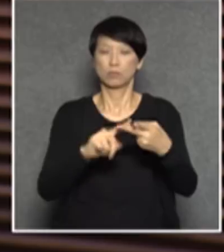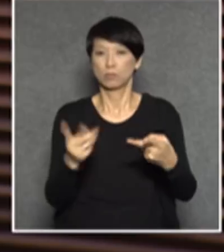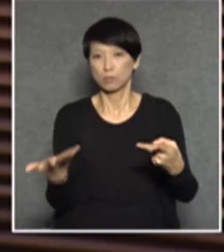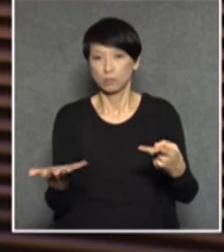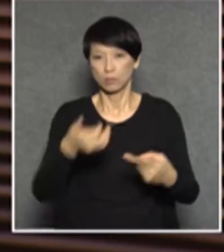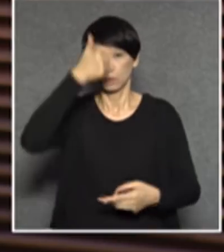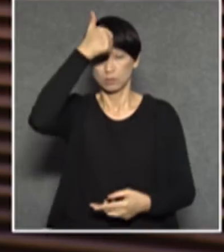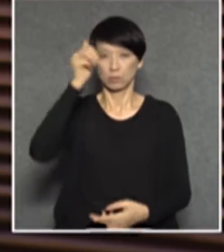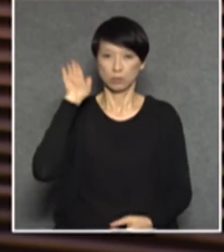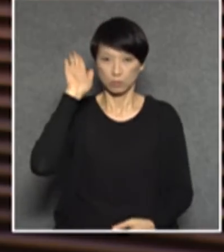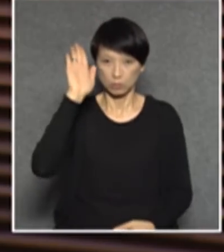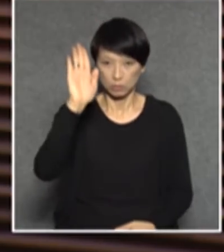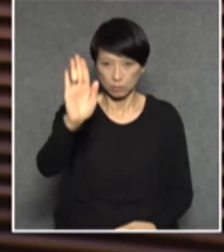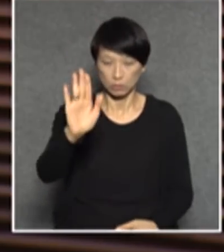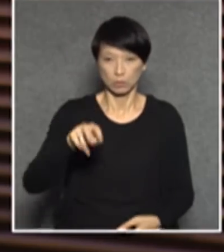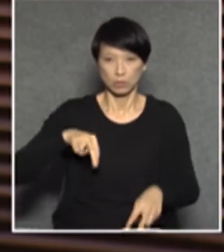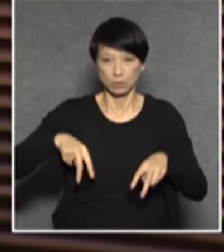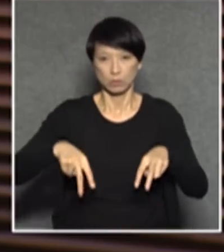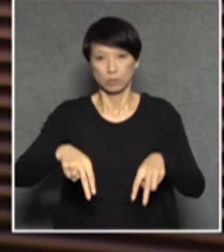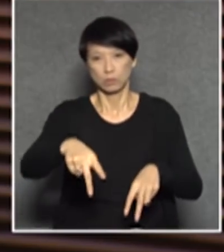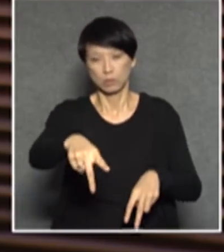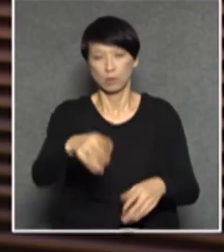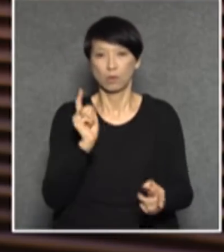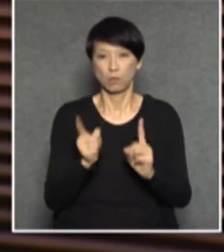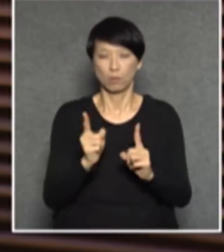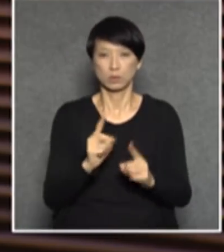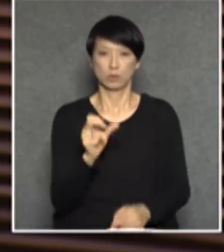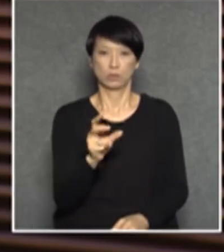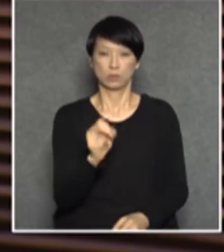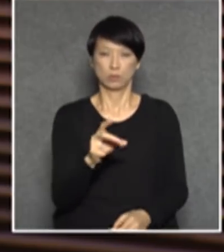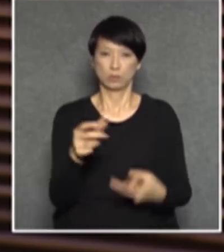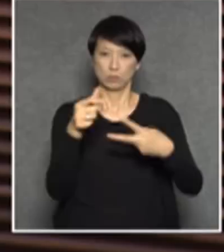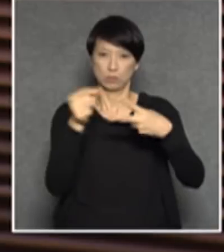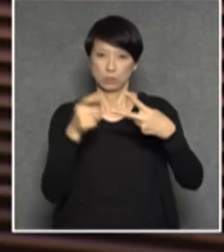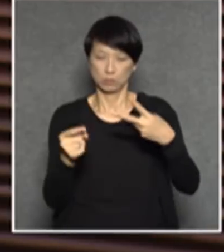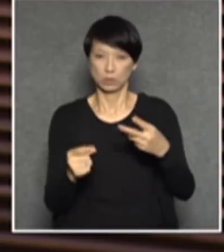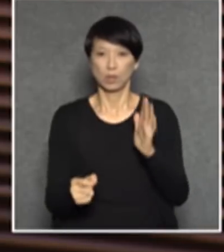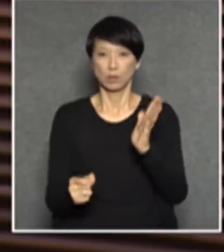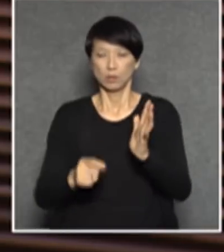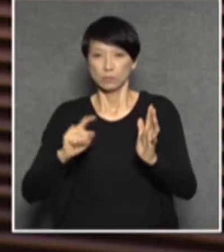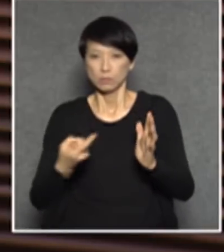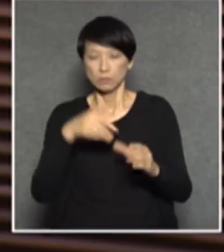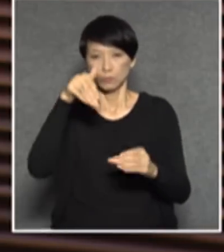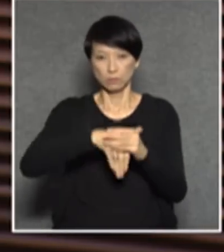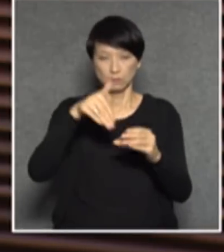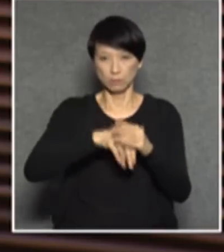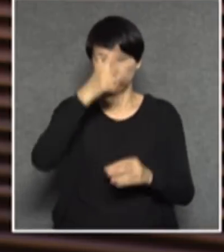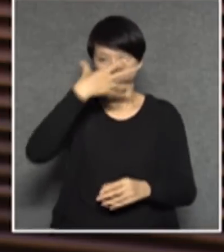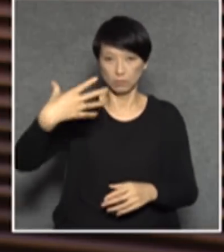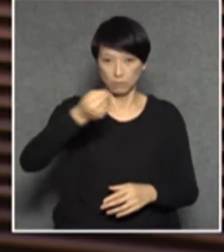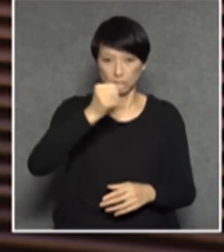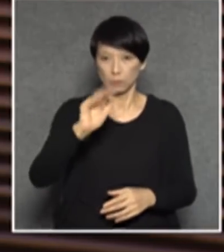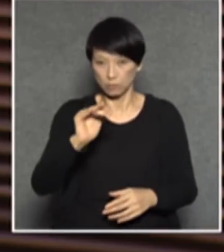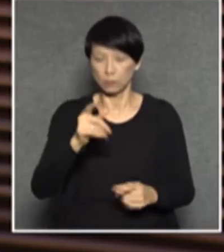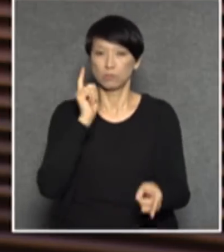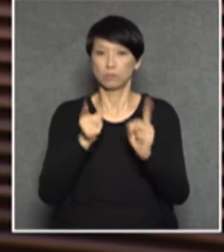向前還是原地踏步之間抉擇，是在給500萬市民投票選行政長官還是